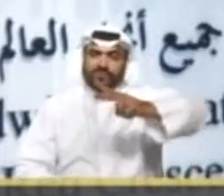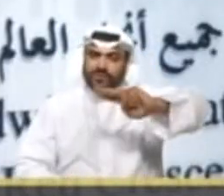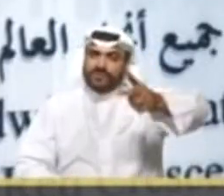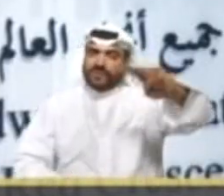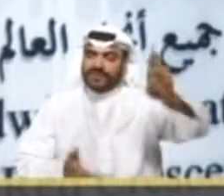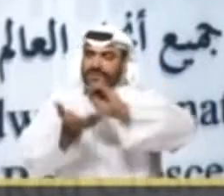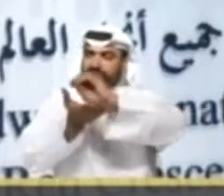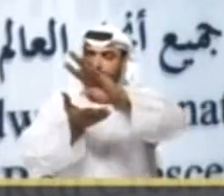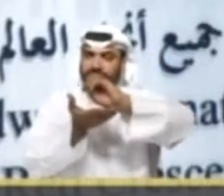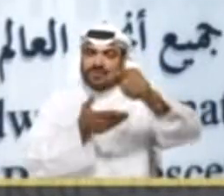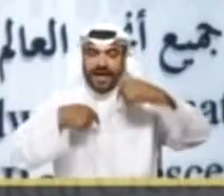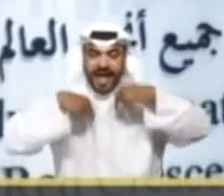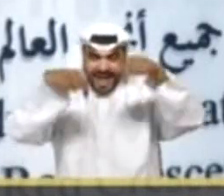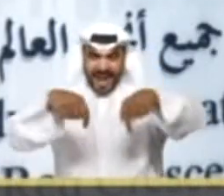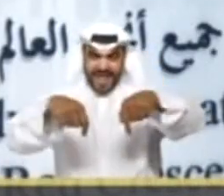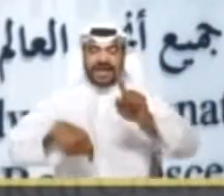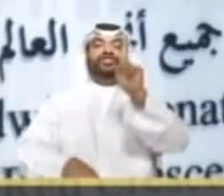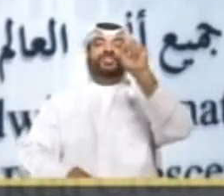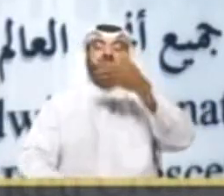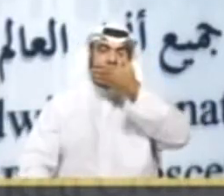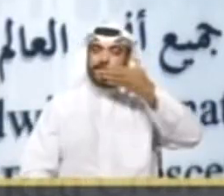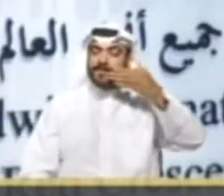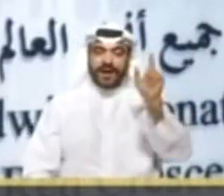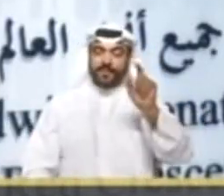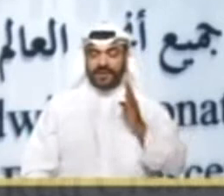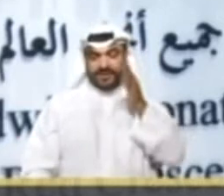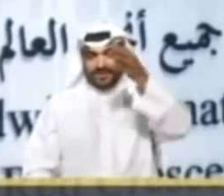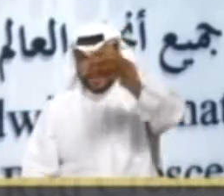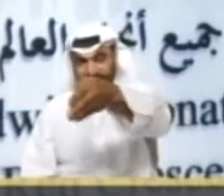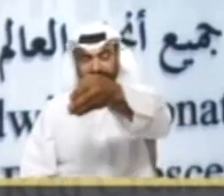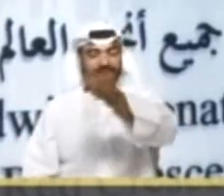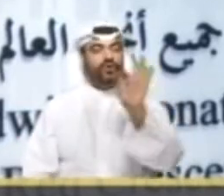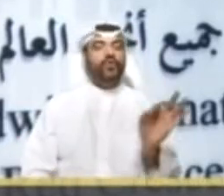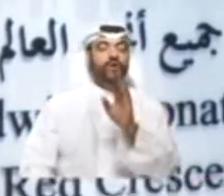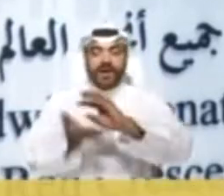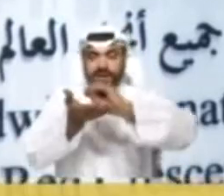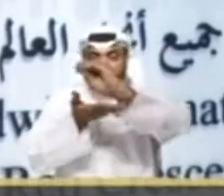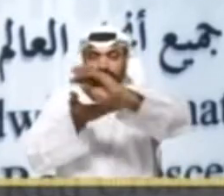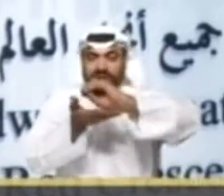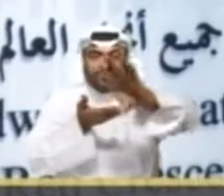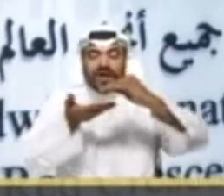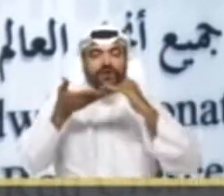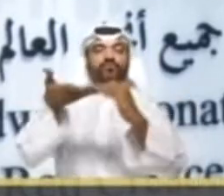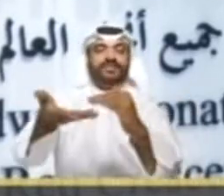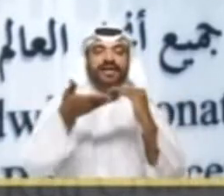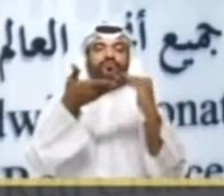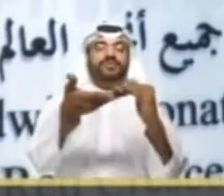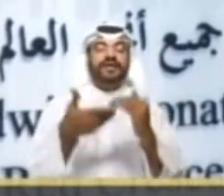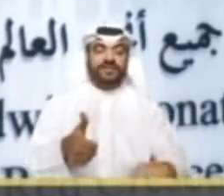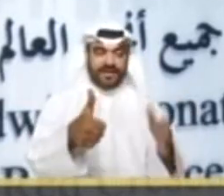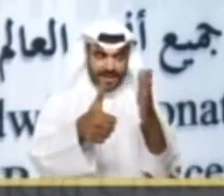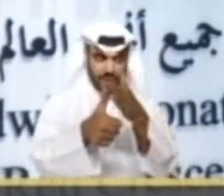عندنا رحلة قريبة إن شاء الله في رمضان راح نقدم فيها مجموعة من المساعدات، طبعا